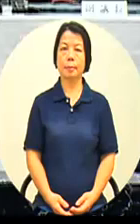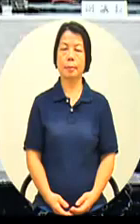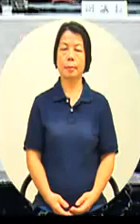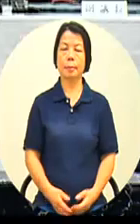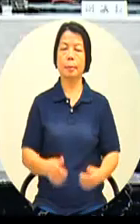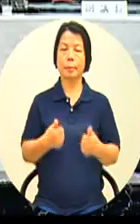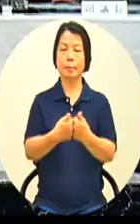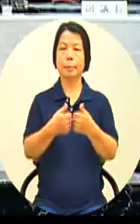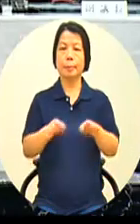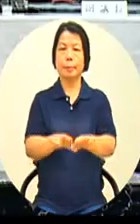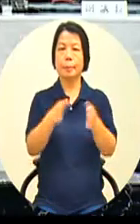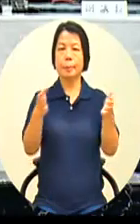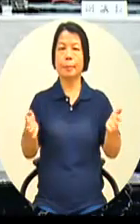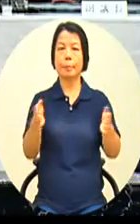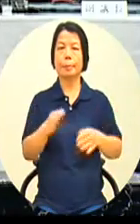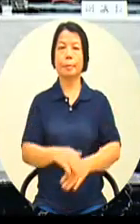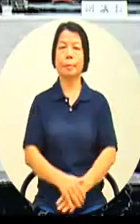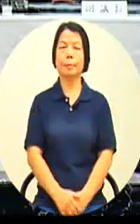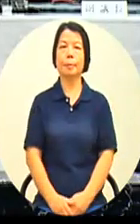我们现在开始开会。